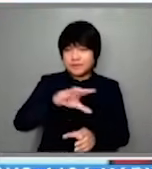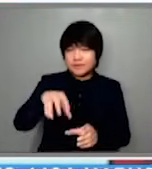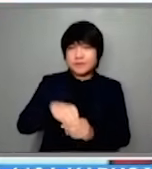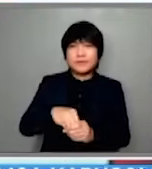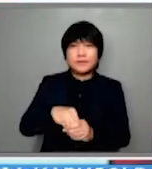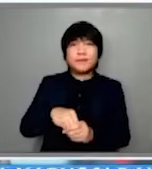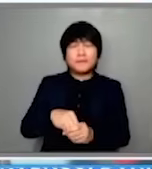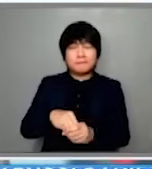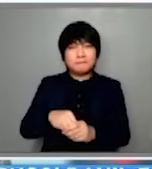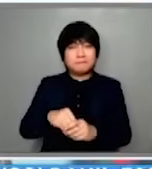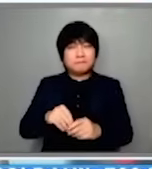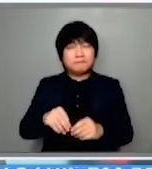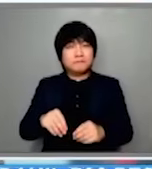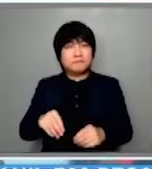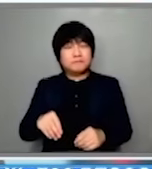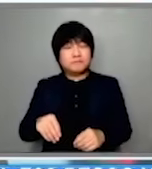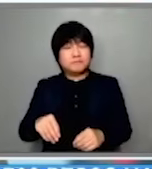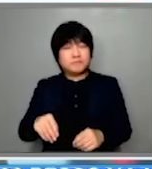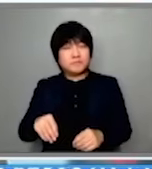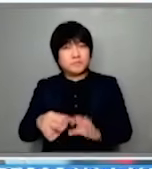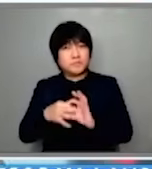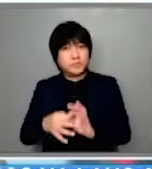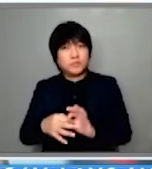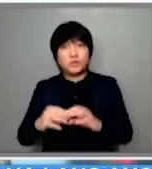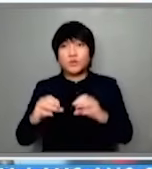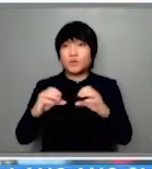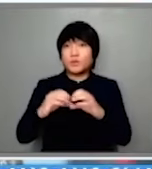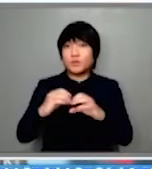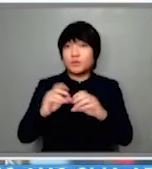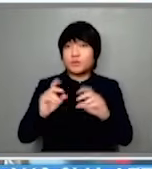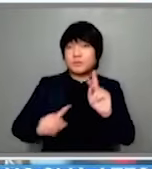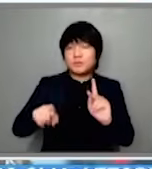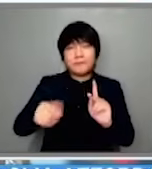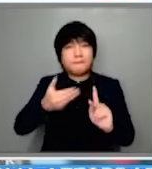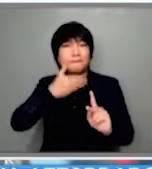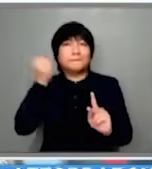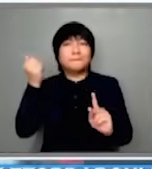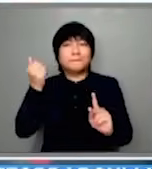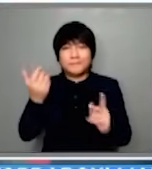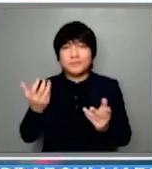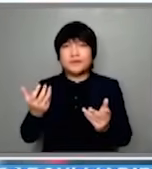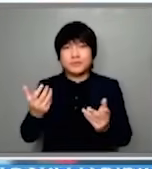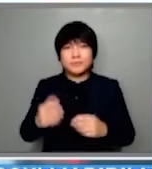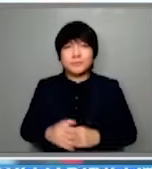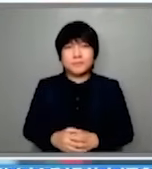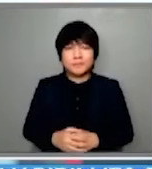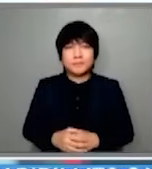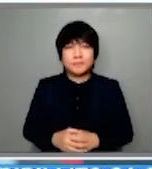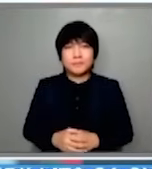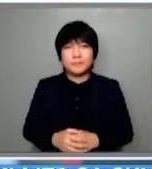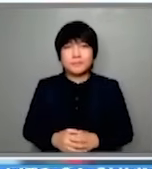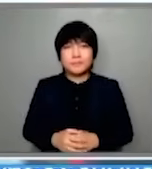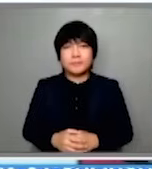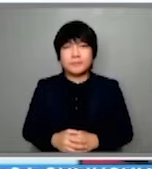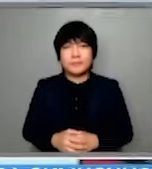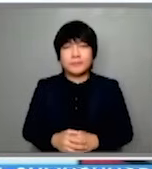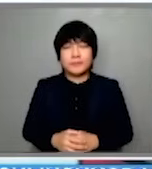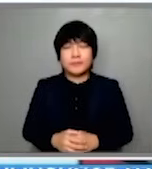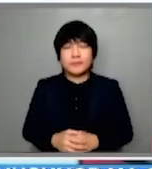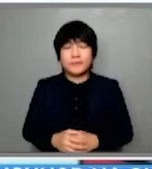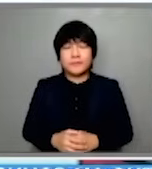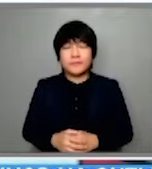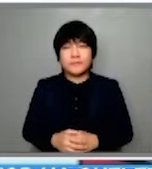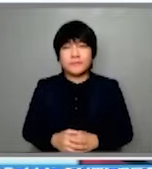assets. The equipment that we buy will depreciate the moment we use them. But